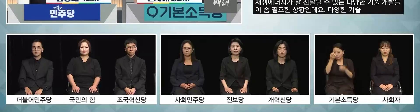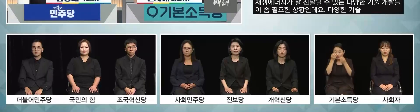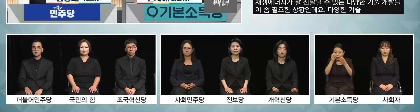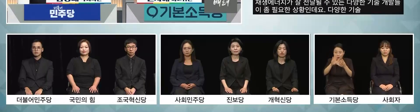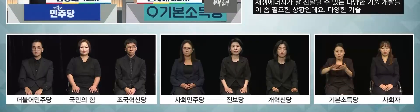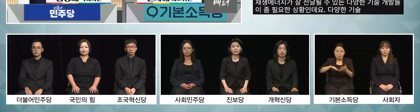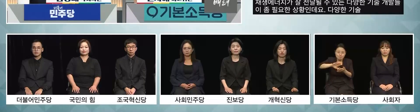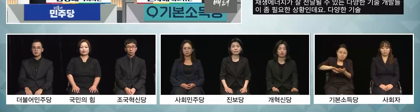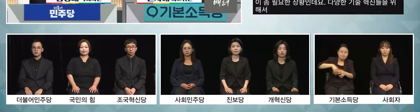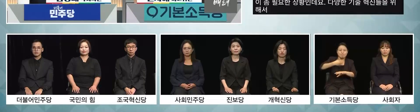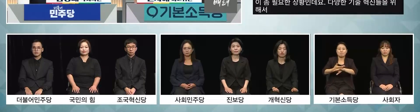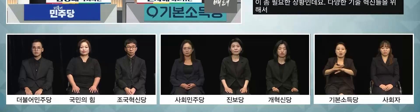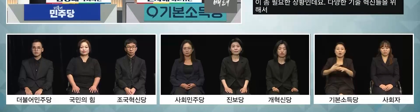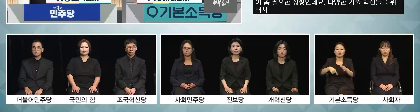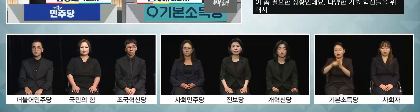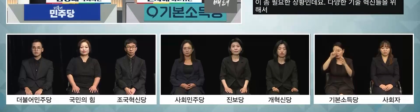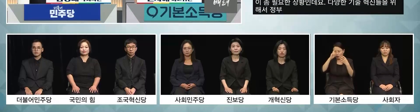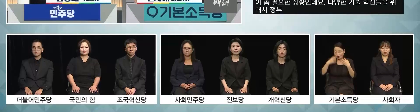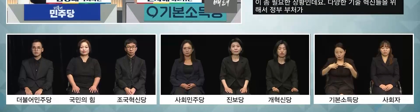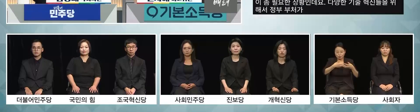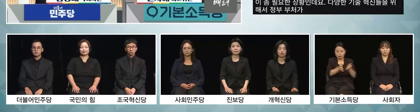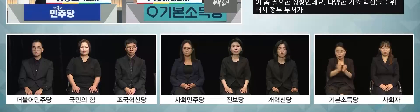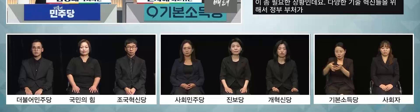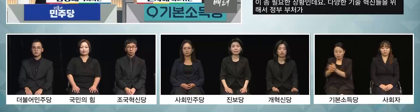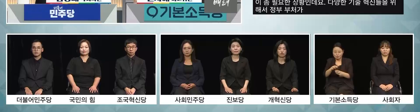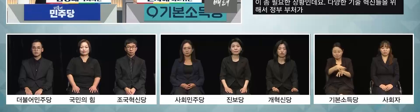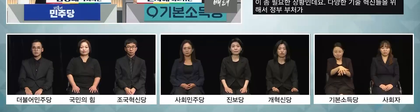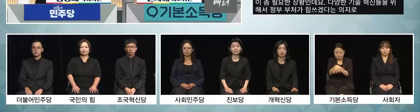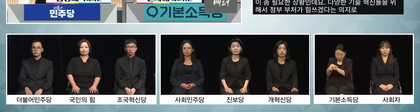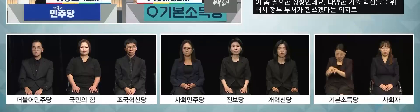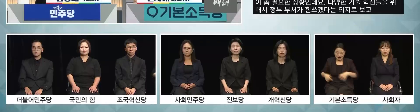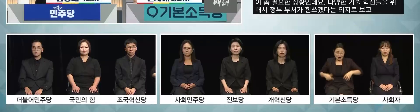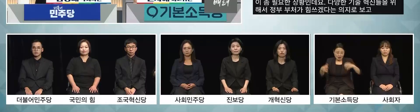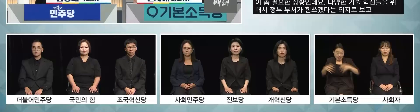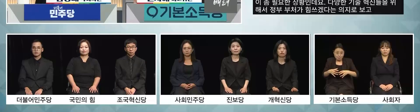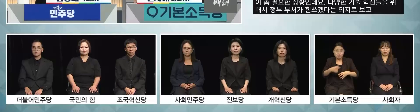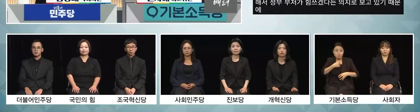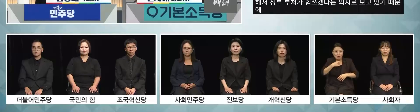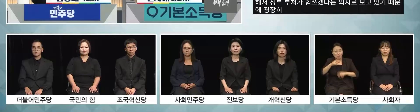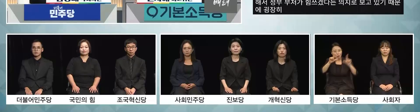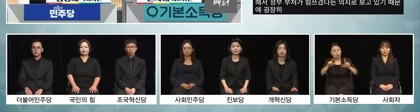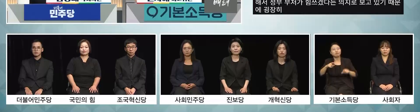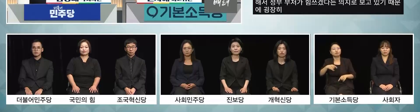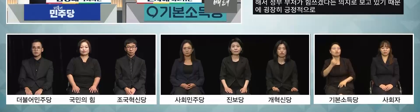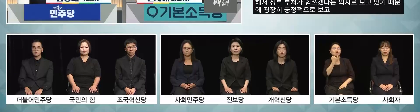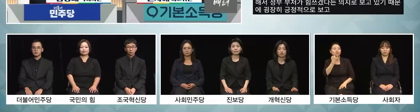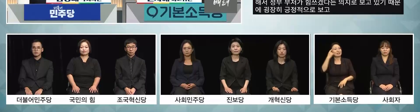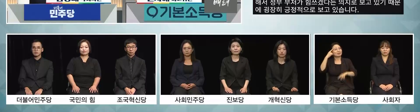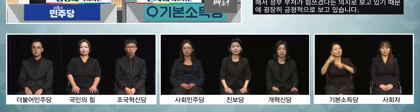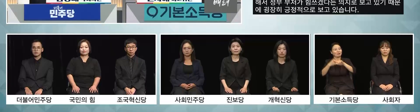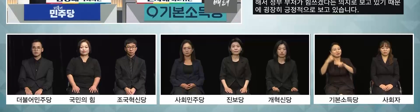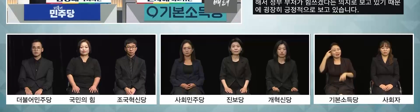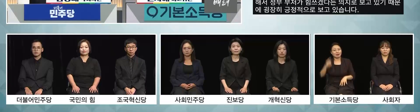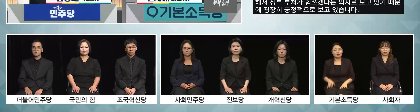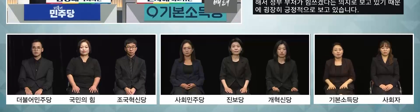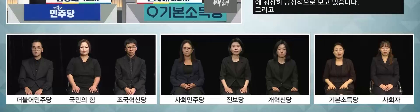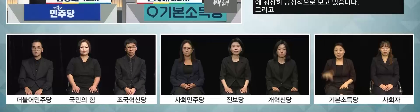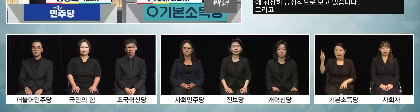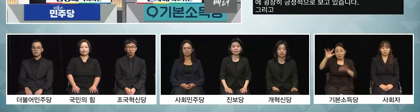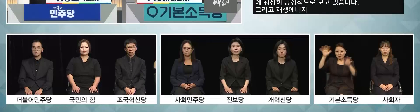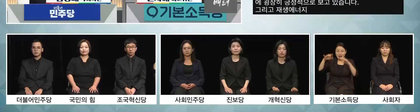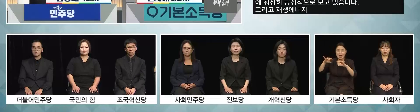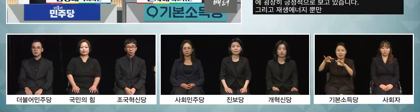혁신들을 위해서 정부 부처가 힘쓰겠다라는 의지로 보고 있기 때문에 굉장히 긍정적으로 보고 있습니다. 그리고